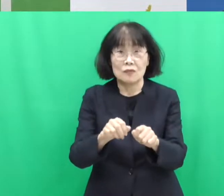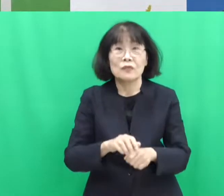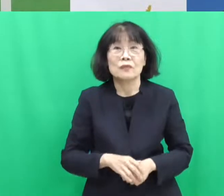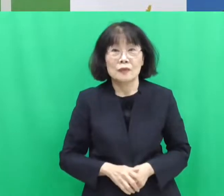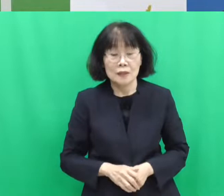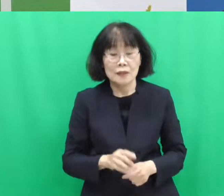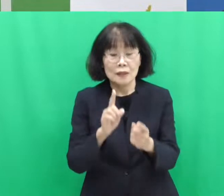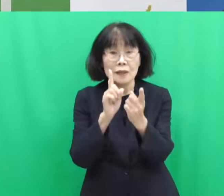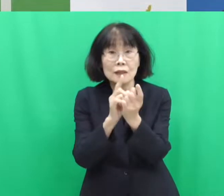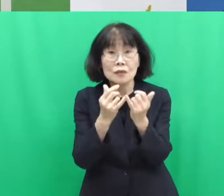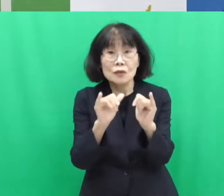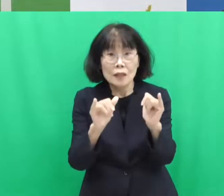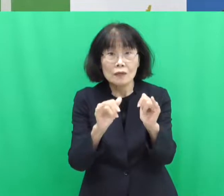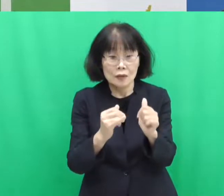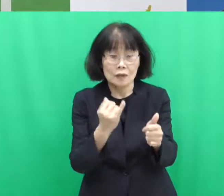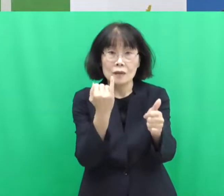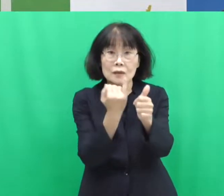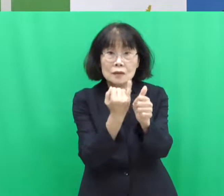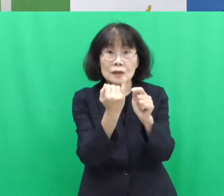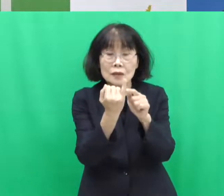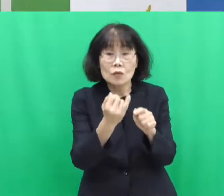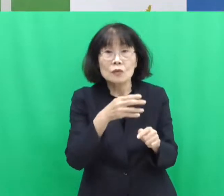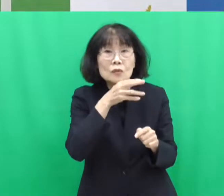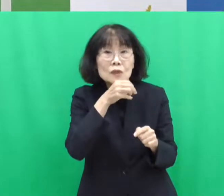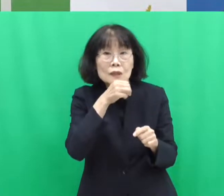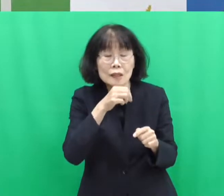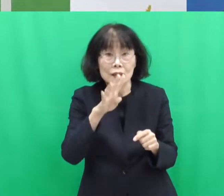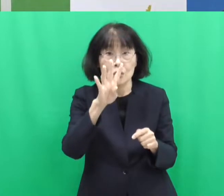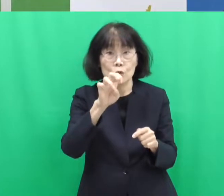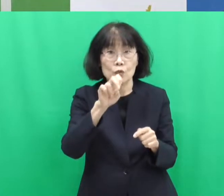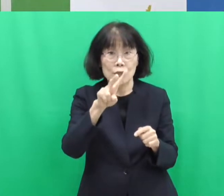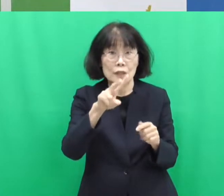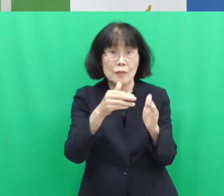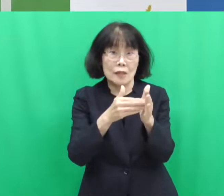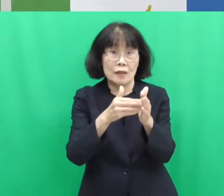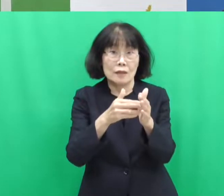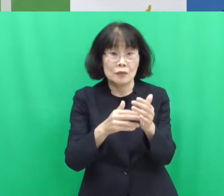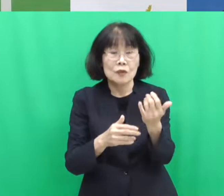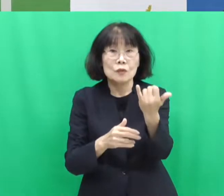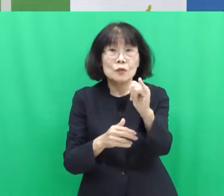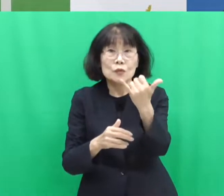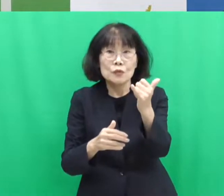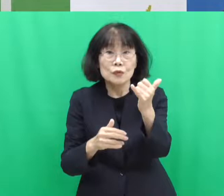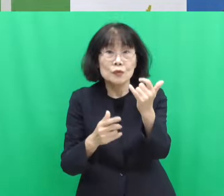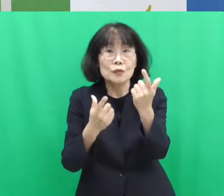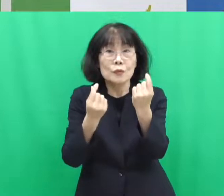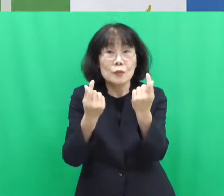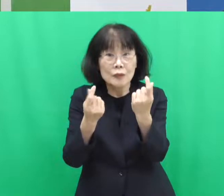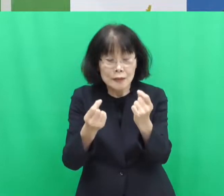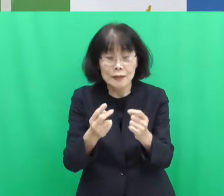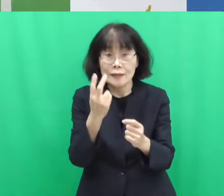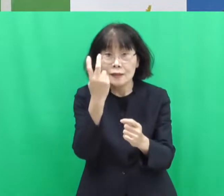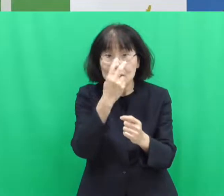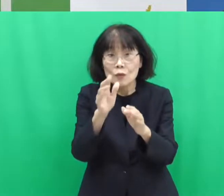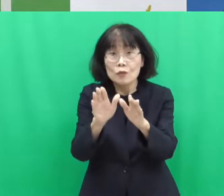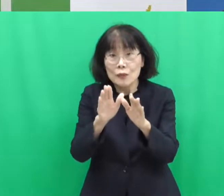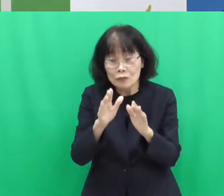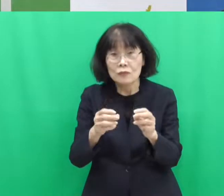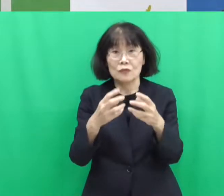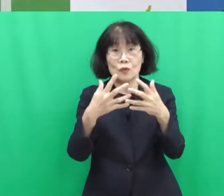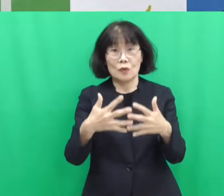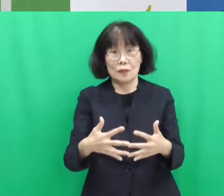対象となる方は、妻の年齢が43歳未満で、夫婦ともに検査を受けていることが条件とな